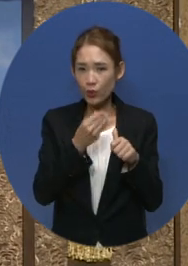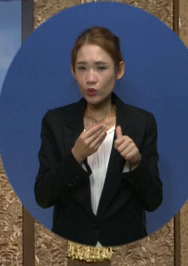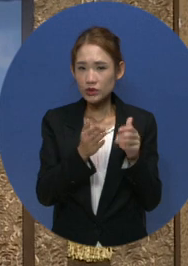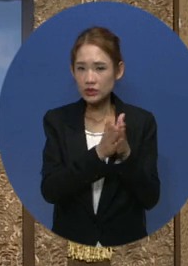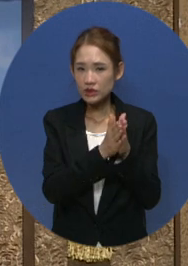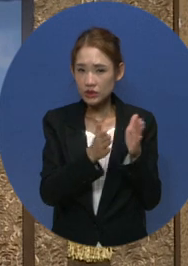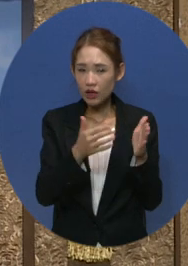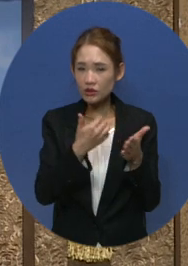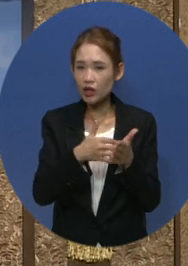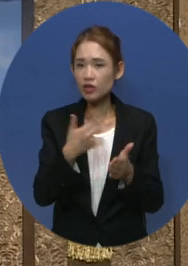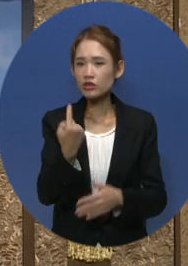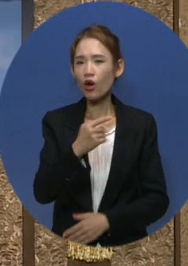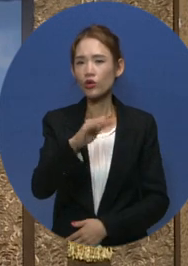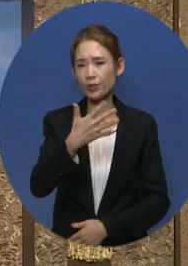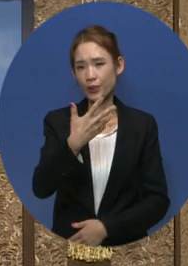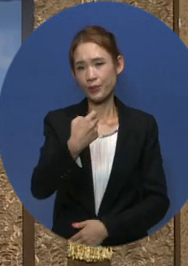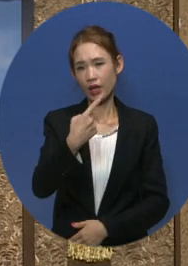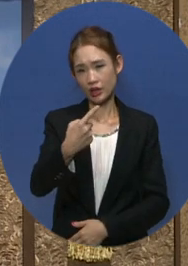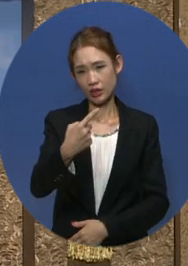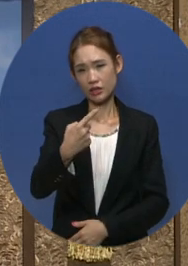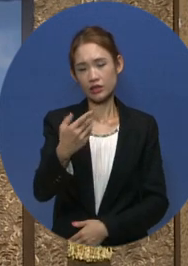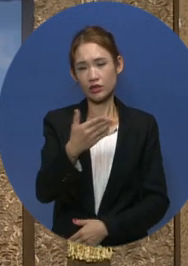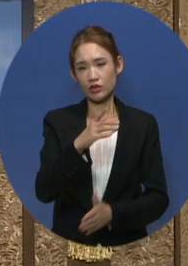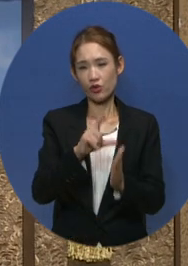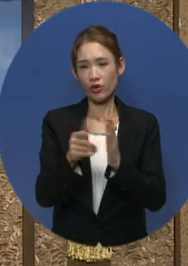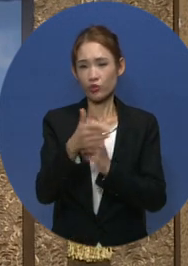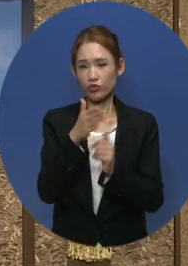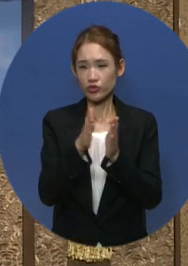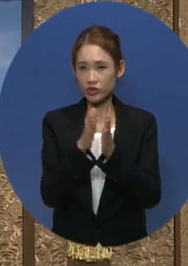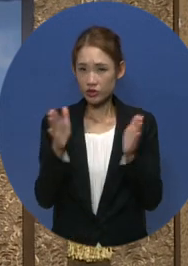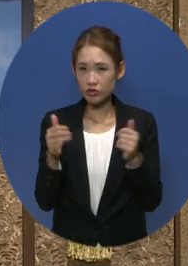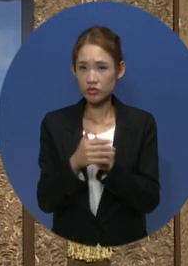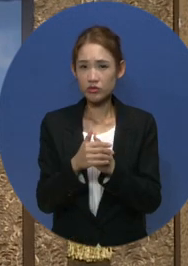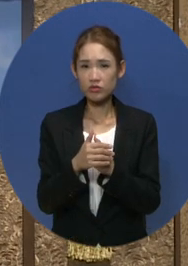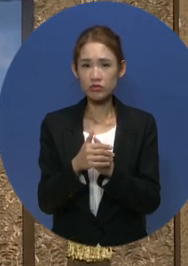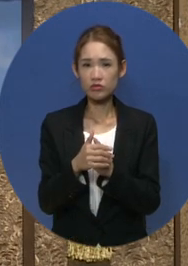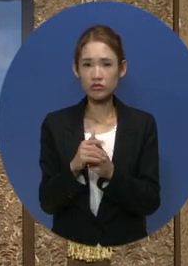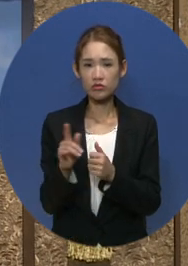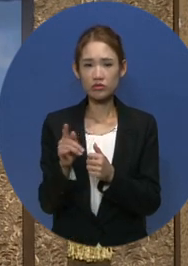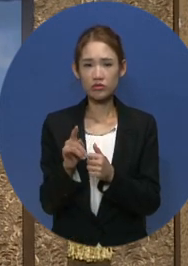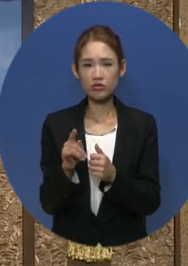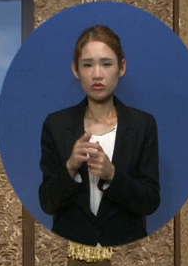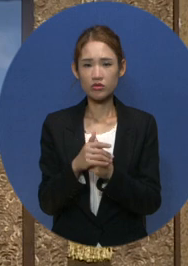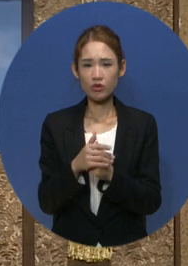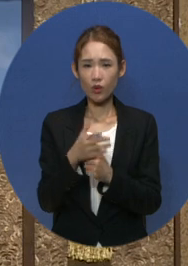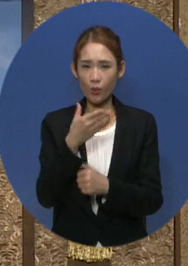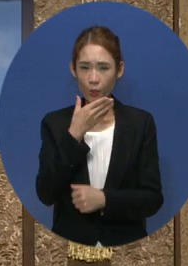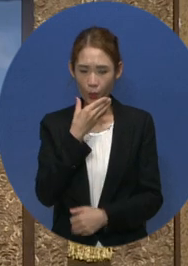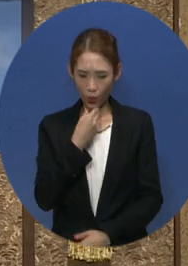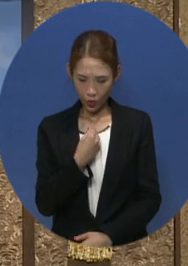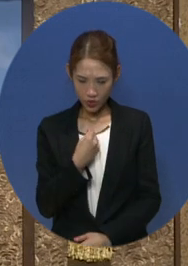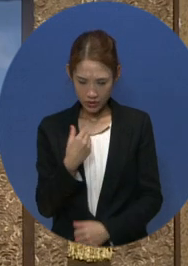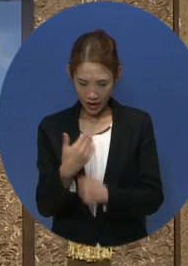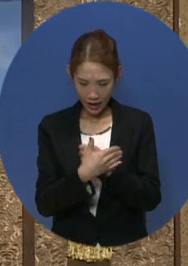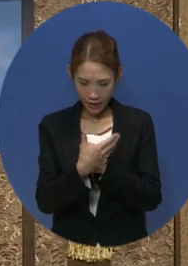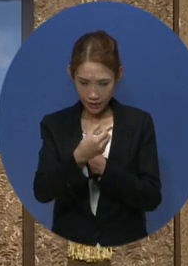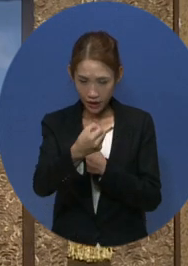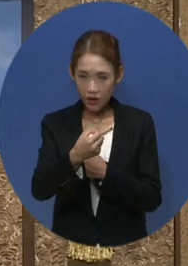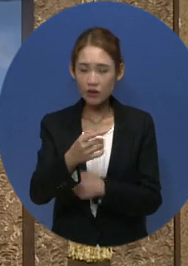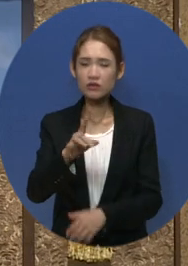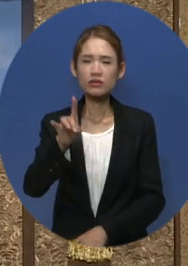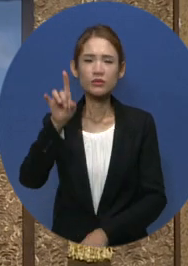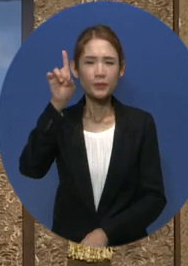됐거든요. 81년부터 네. 시작이 됐으니까. 근데 지금 전혀 이분들에 대한 복지는 아무것도 없습니다.